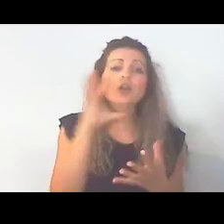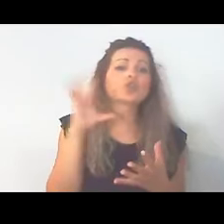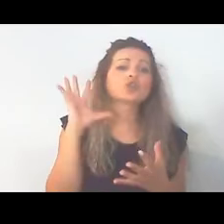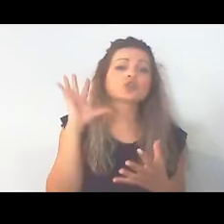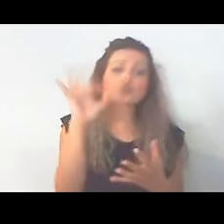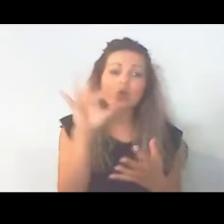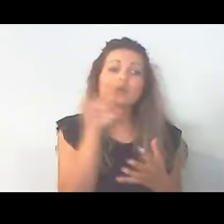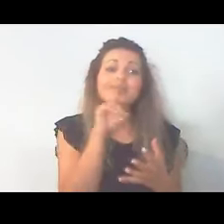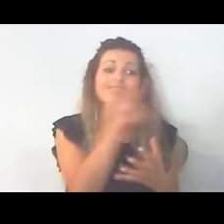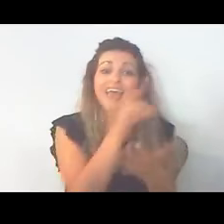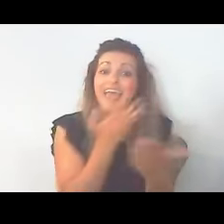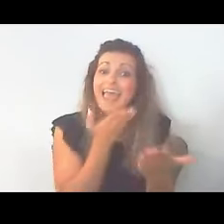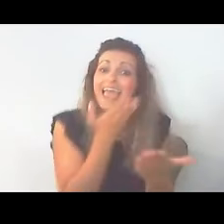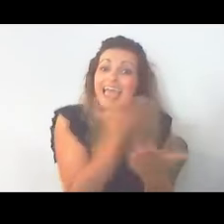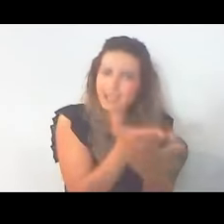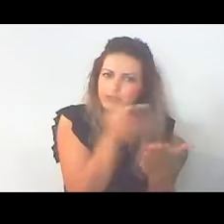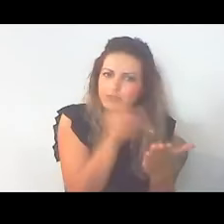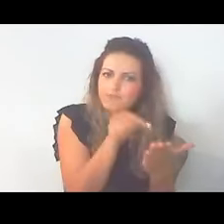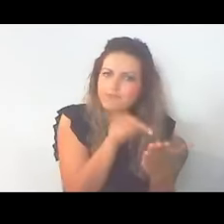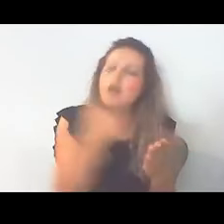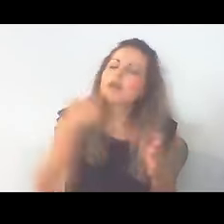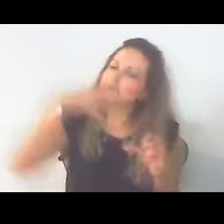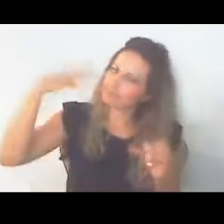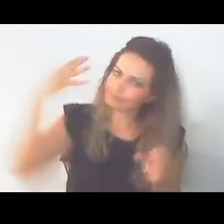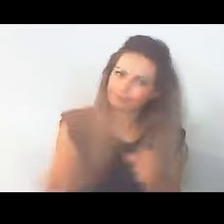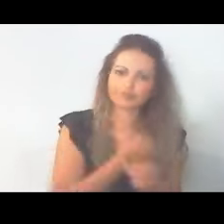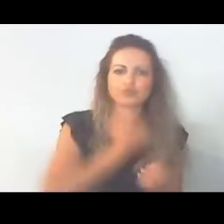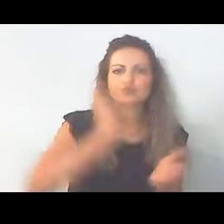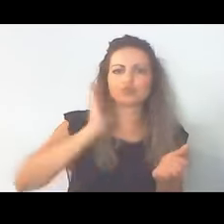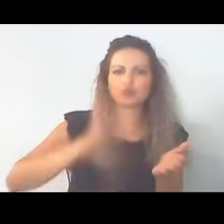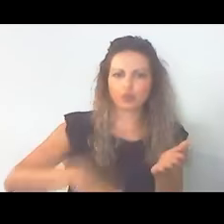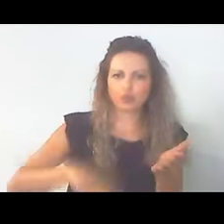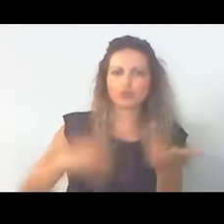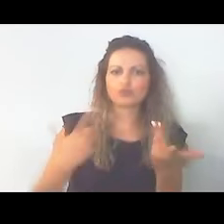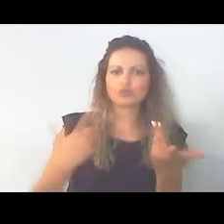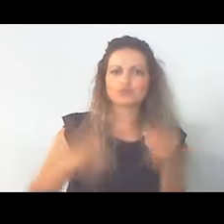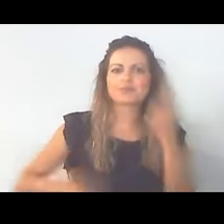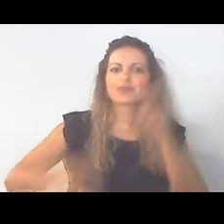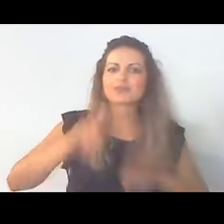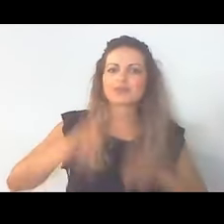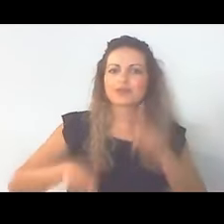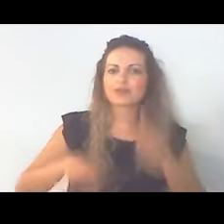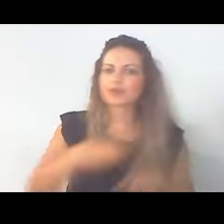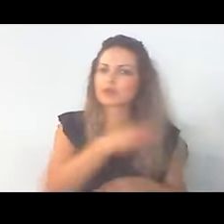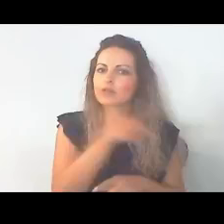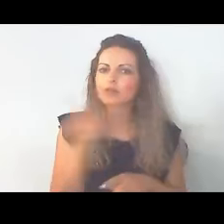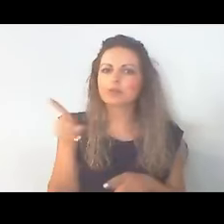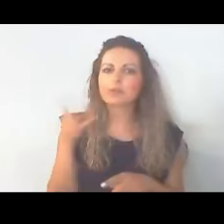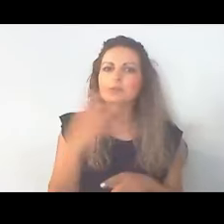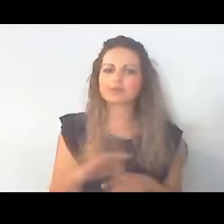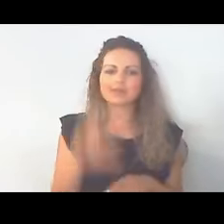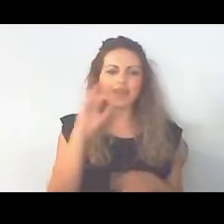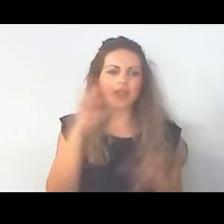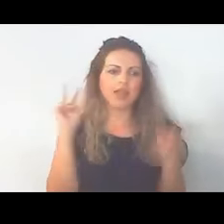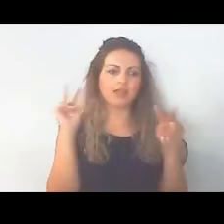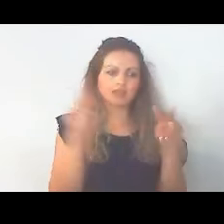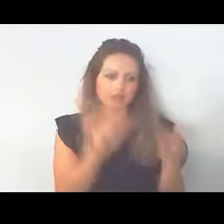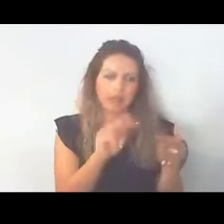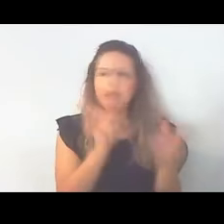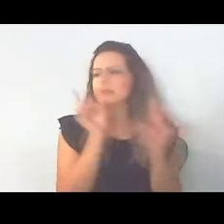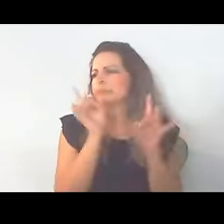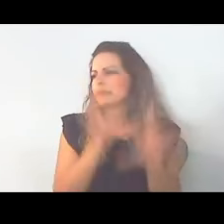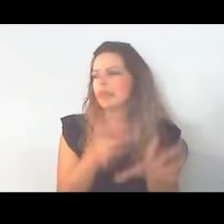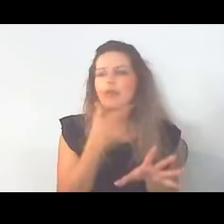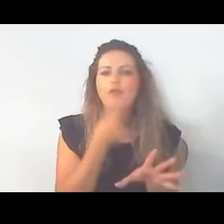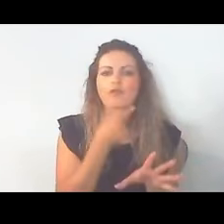οποίο μπορεί να φαίνεται σε πάρα πολλές και πολλούς, ιδιαίτερα πολλές από εμάς, αυτονόητο. Ωστόσο, κάτι που είναι εξαιρετικά